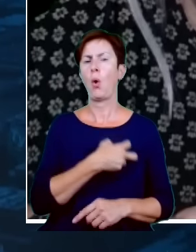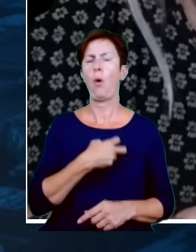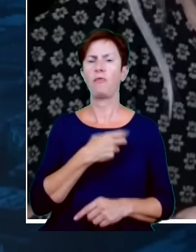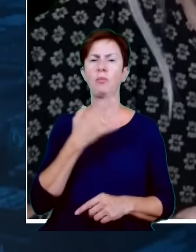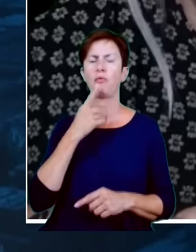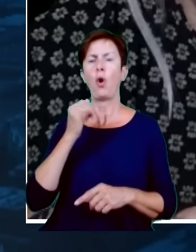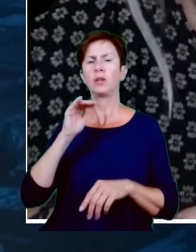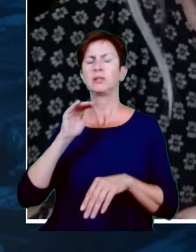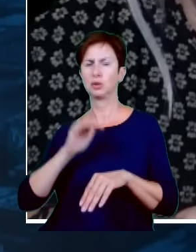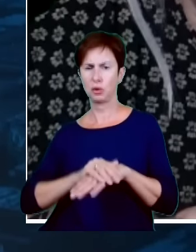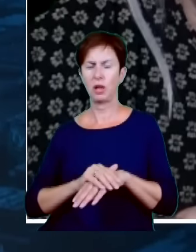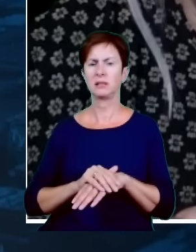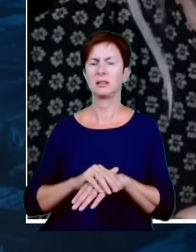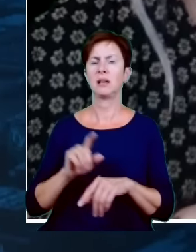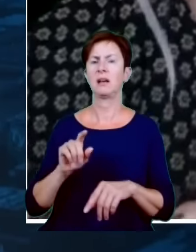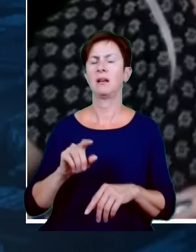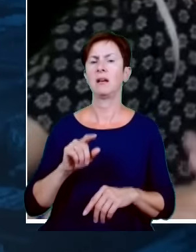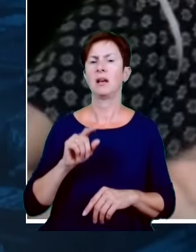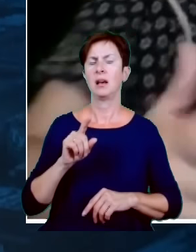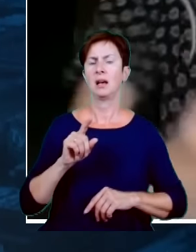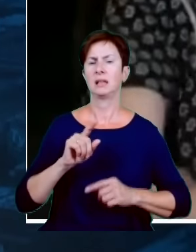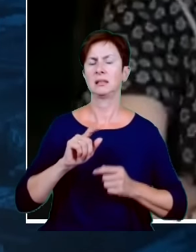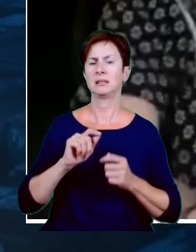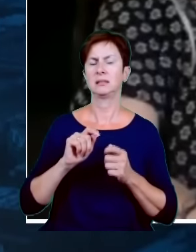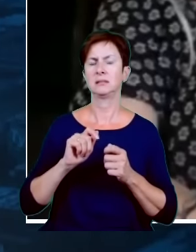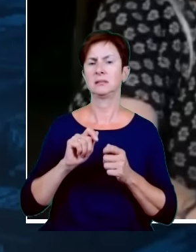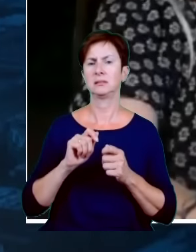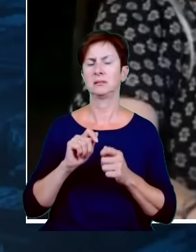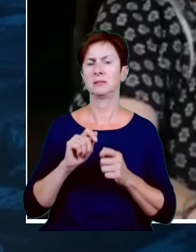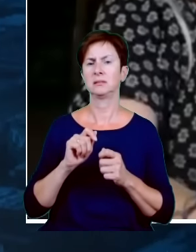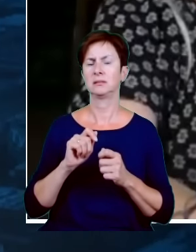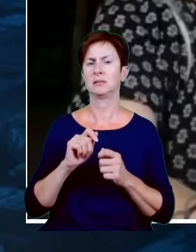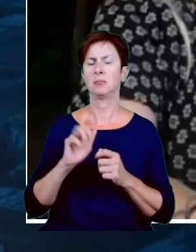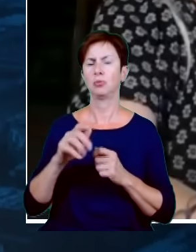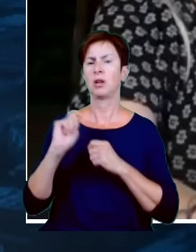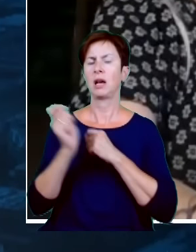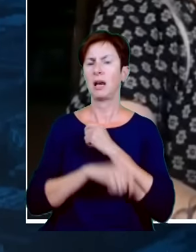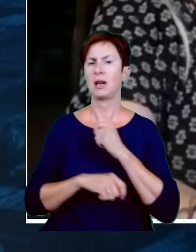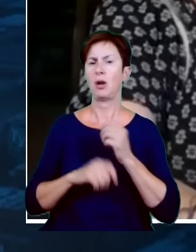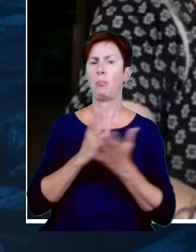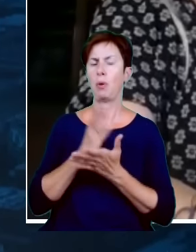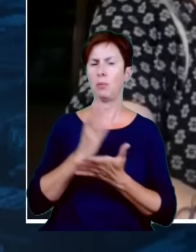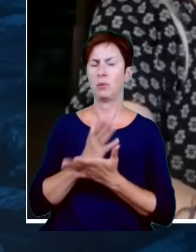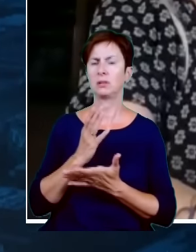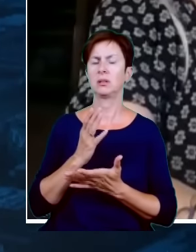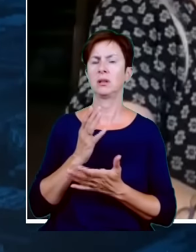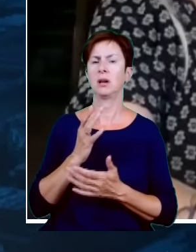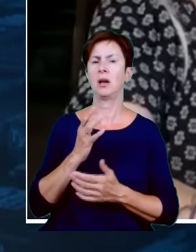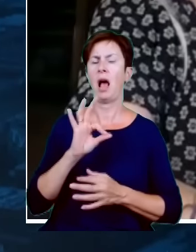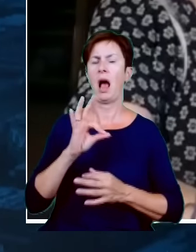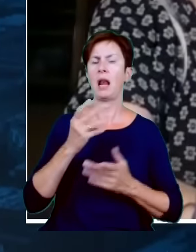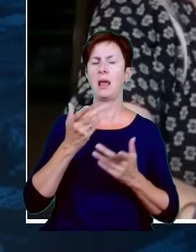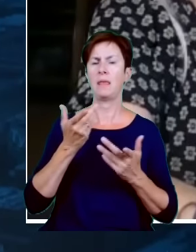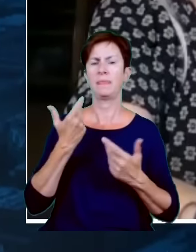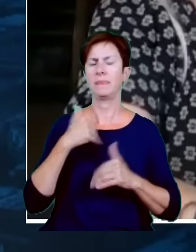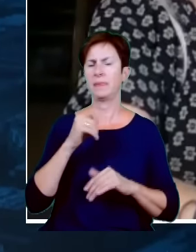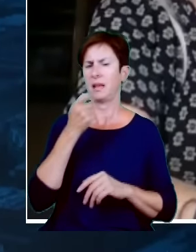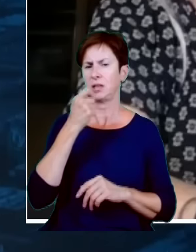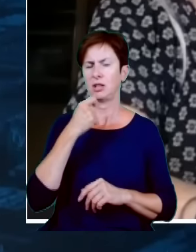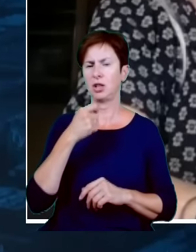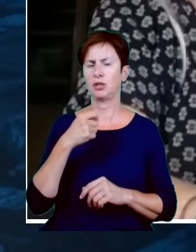na delegalizację depenalizacji przy aborcji ale mówi że nie je wieprzowiny bo potem świ nie będą go sądził jak się